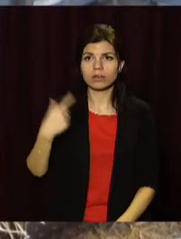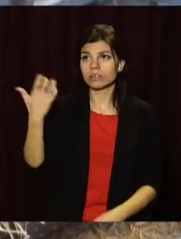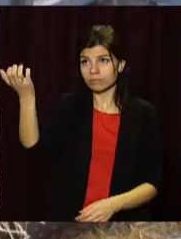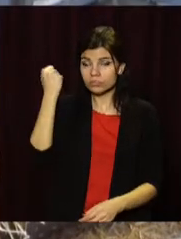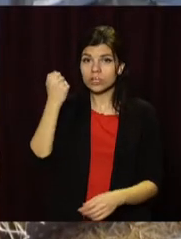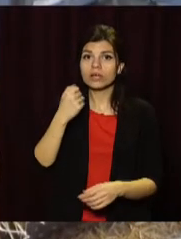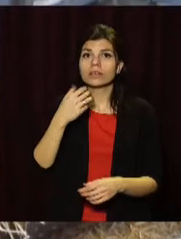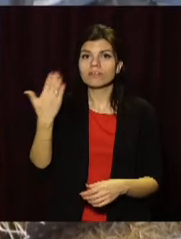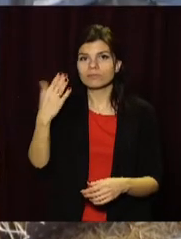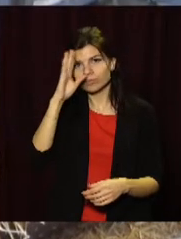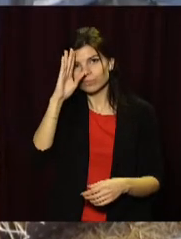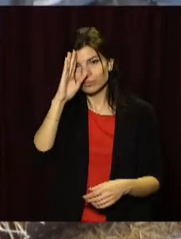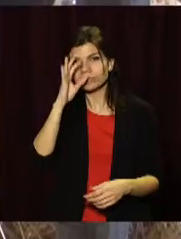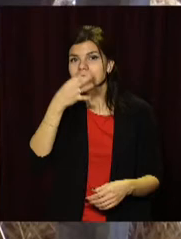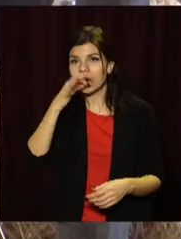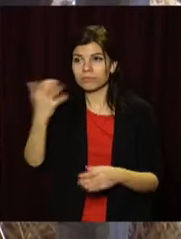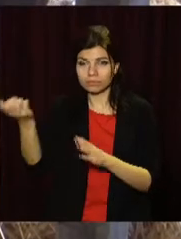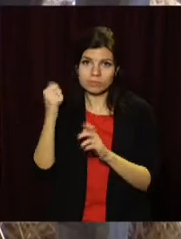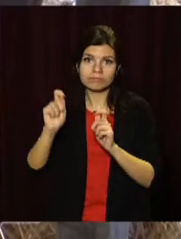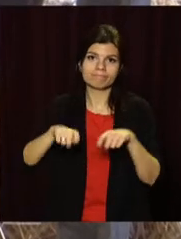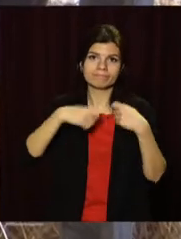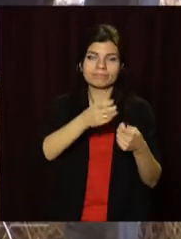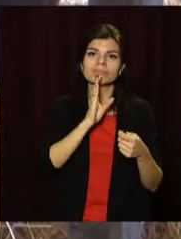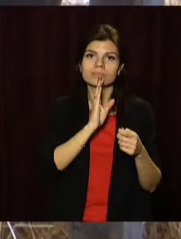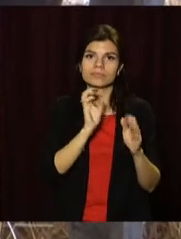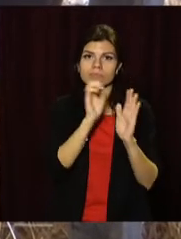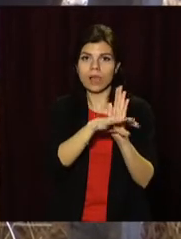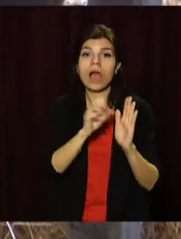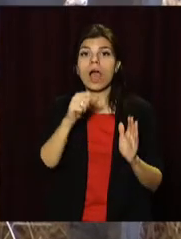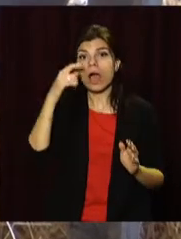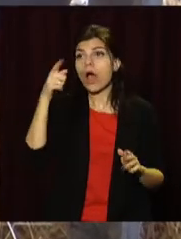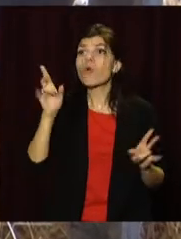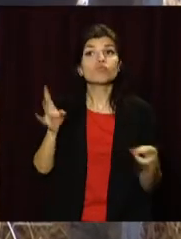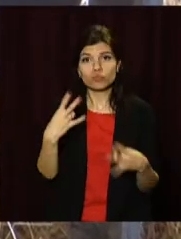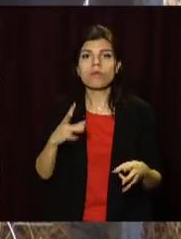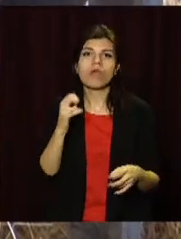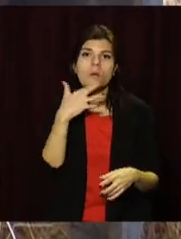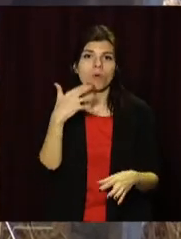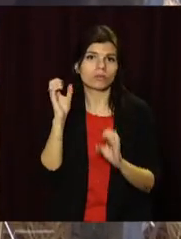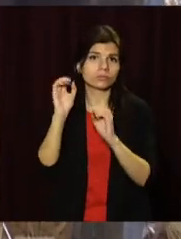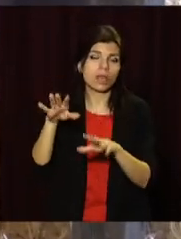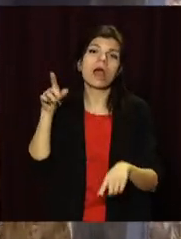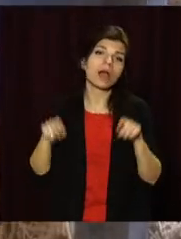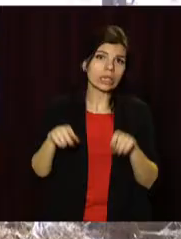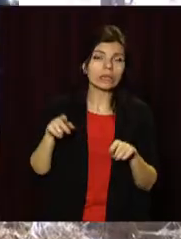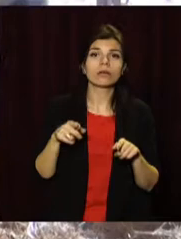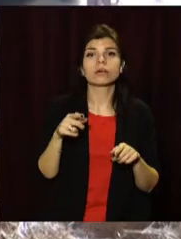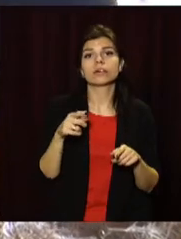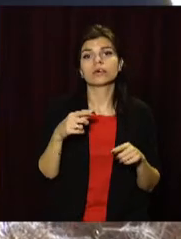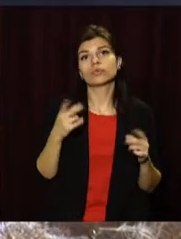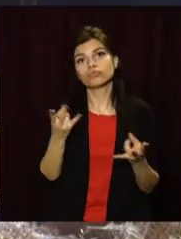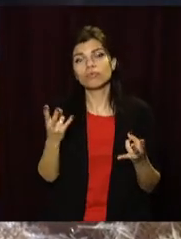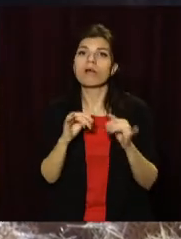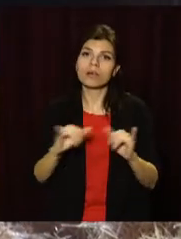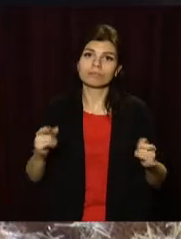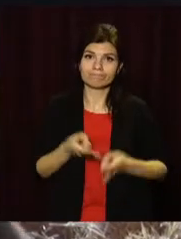понад 80% теличок. Бички вже віддають на м'ясо. І лише деяких купують інші господарства для